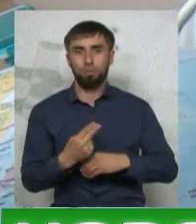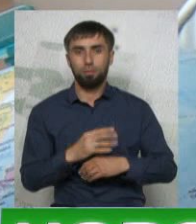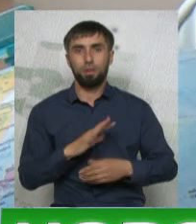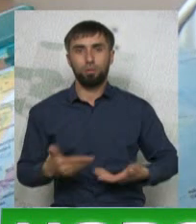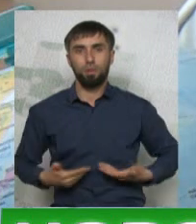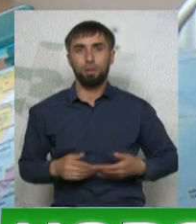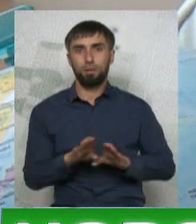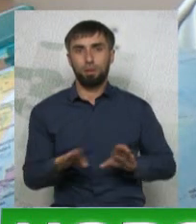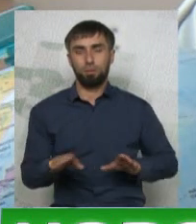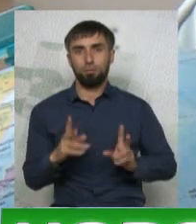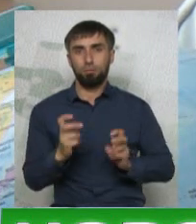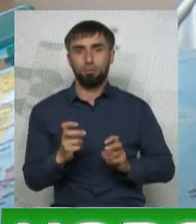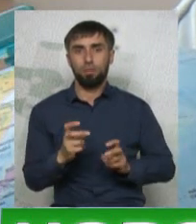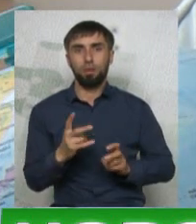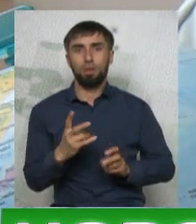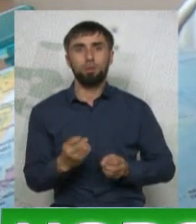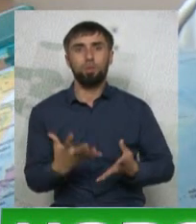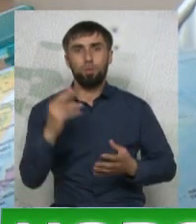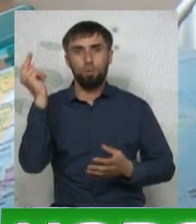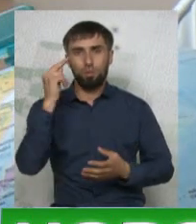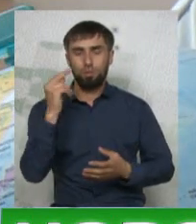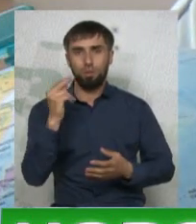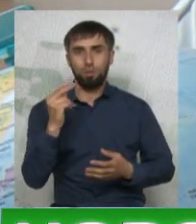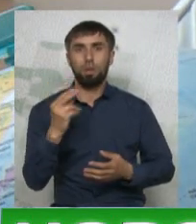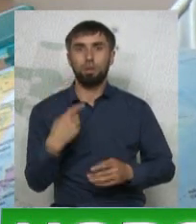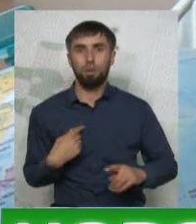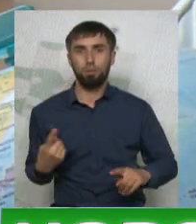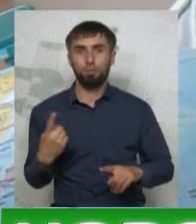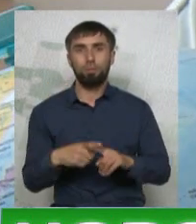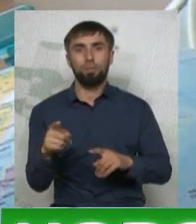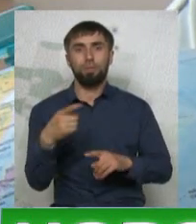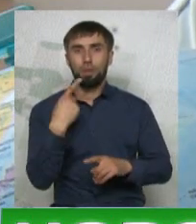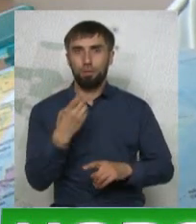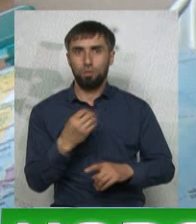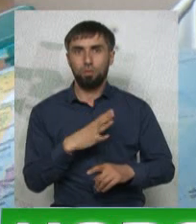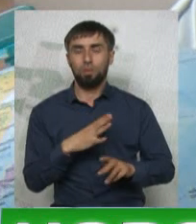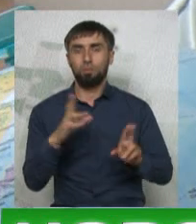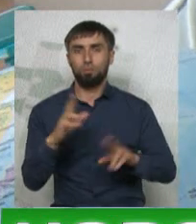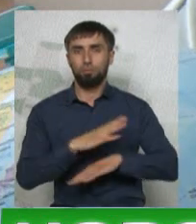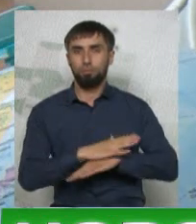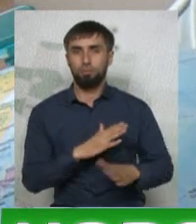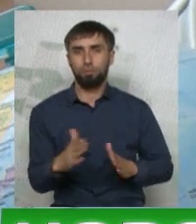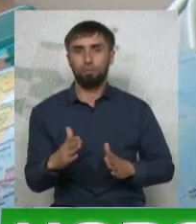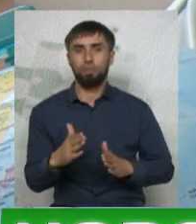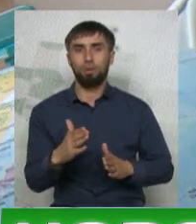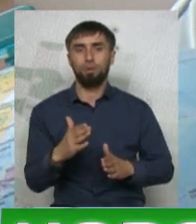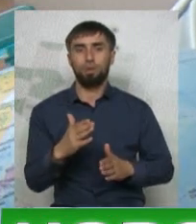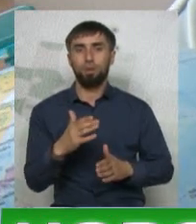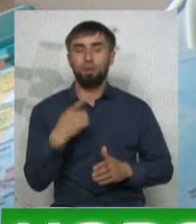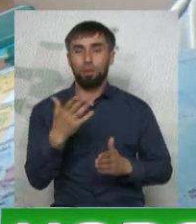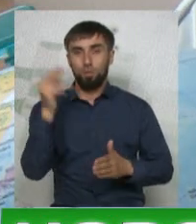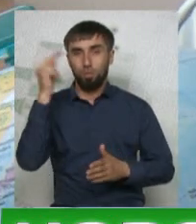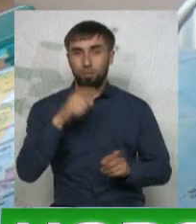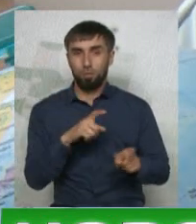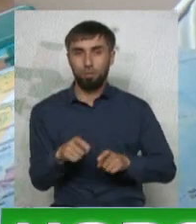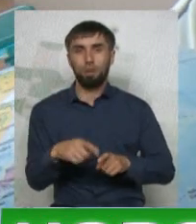вот такой жизнью. Мы даже не столько учились, но в учебе она нам говорила одно правило. Садитесь за уроки, скажите себе слово «надо».